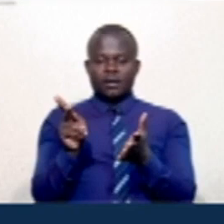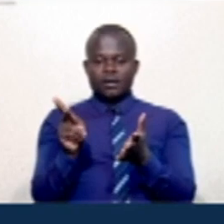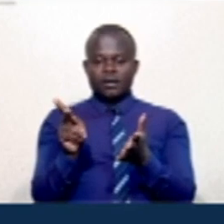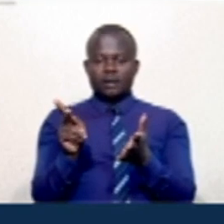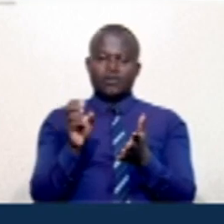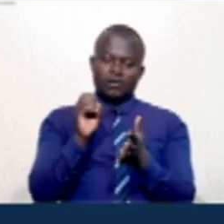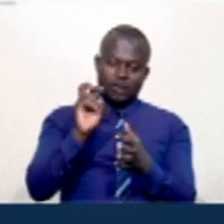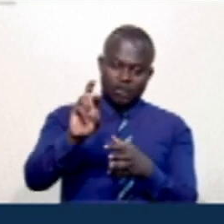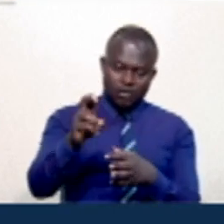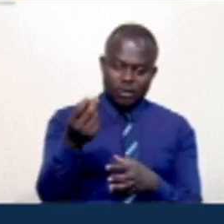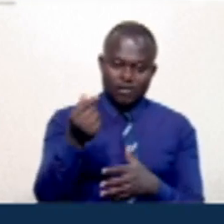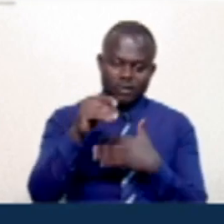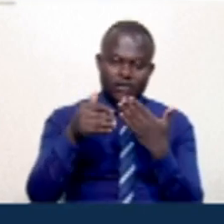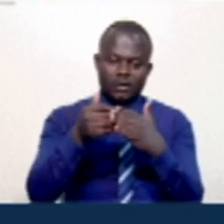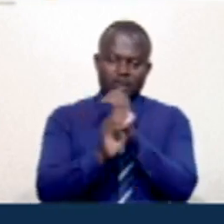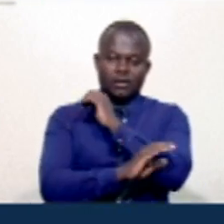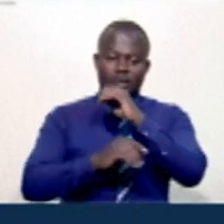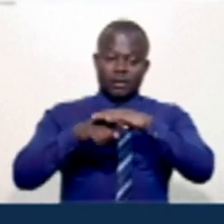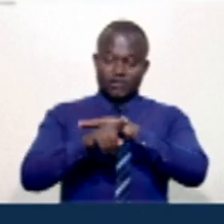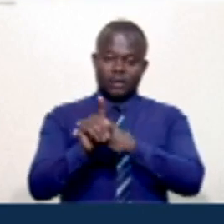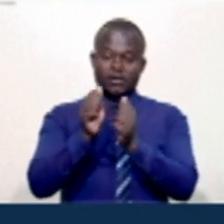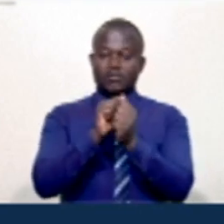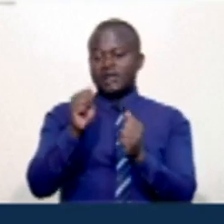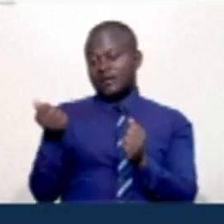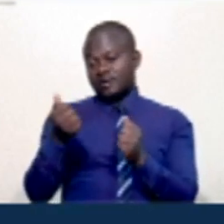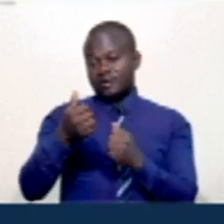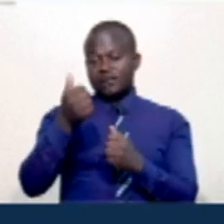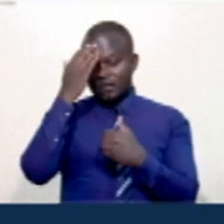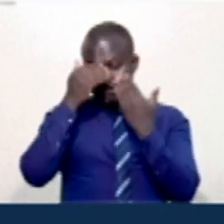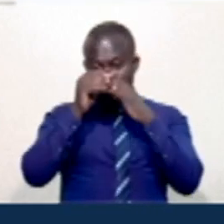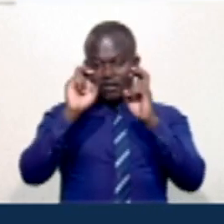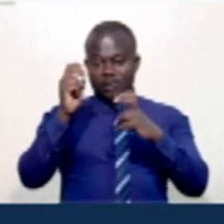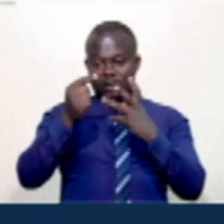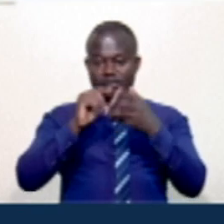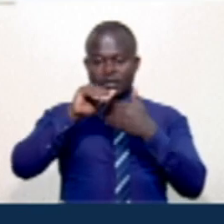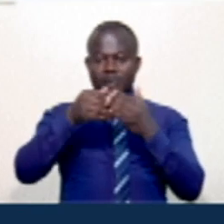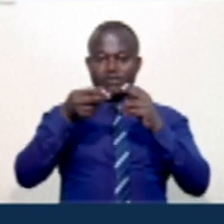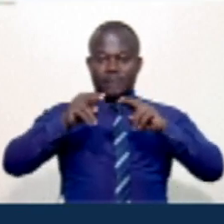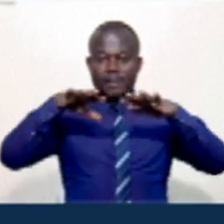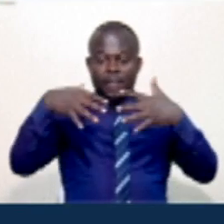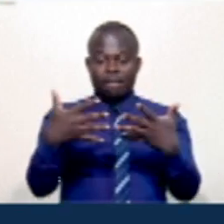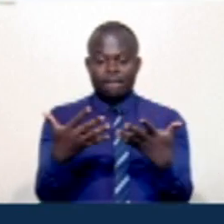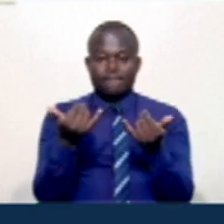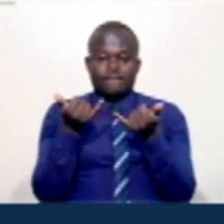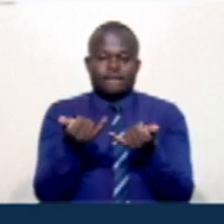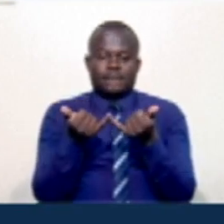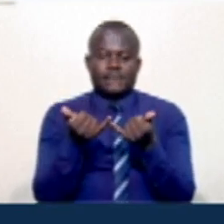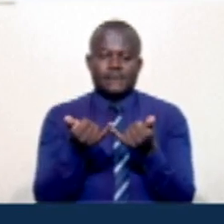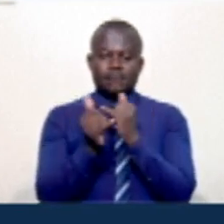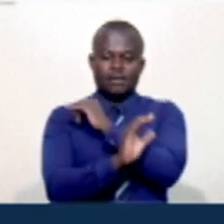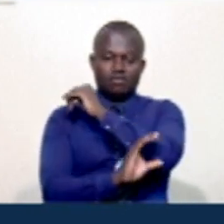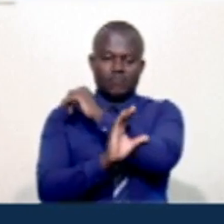cyangwa se amafaranga igihugu kigenda kingiza nayo gisohora uko ibyo ngibyo byose bigenda. Numva rero